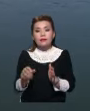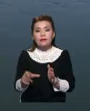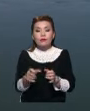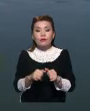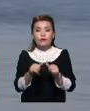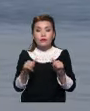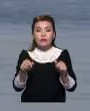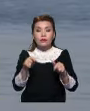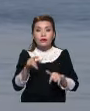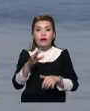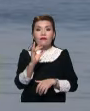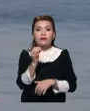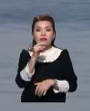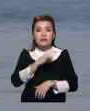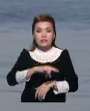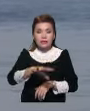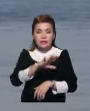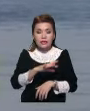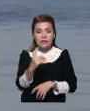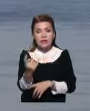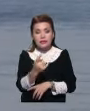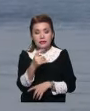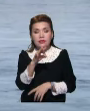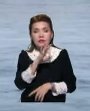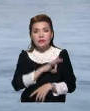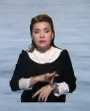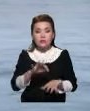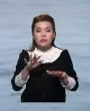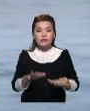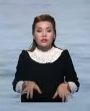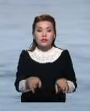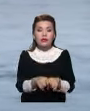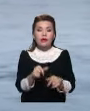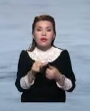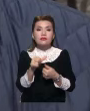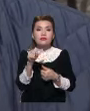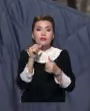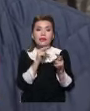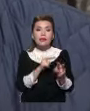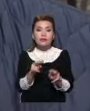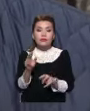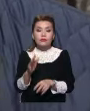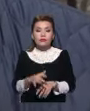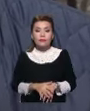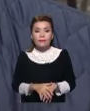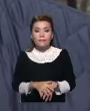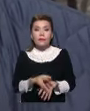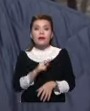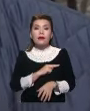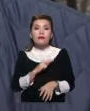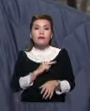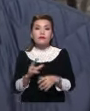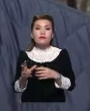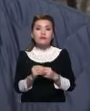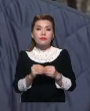происходит именно в Восточном Казахстане, хозяйственная эксплуатация притоков Иртыша на особом контроле. Проводится работа совместно с